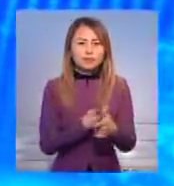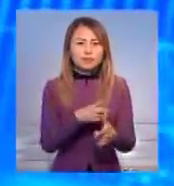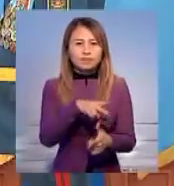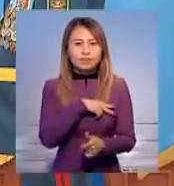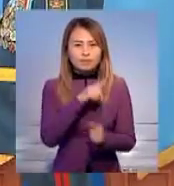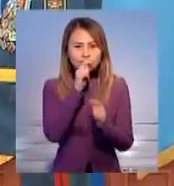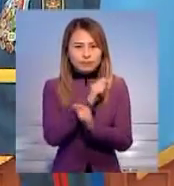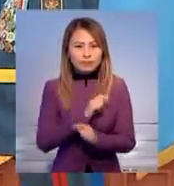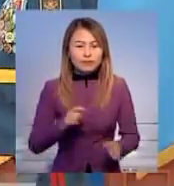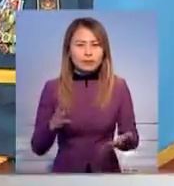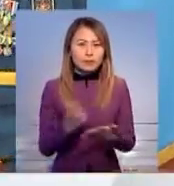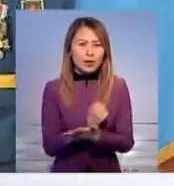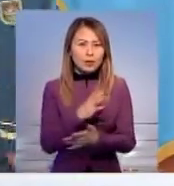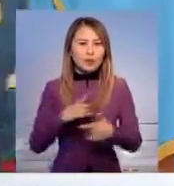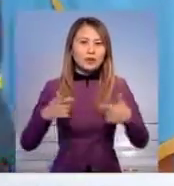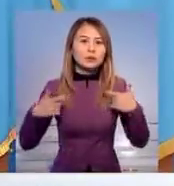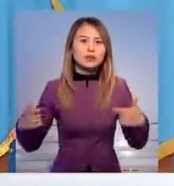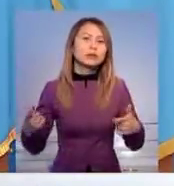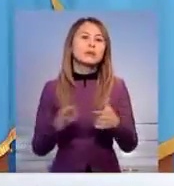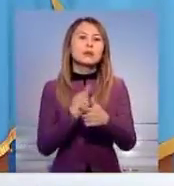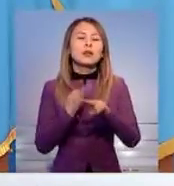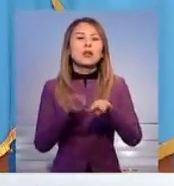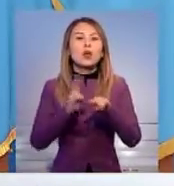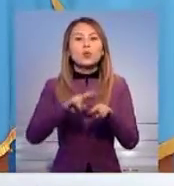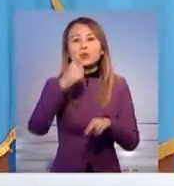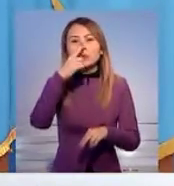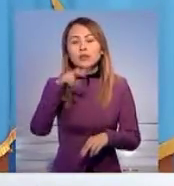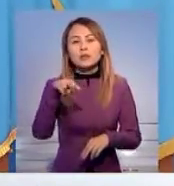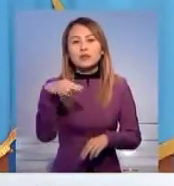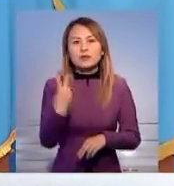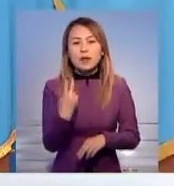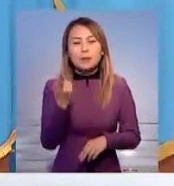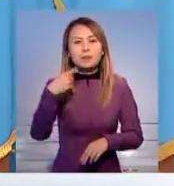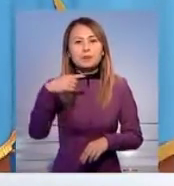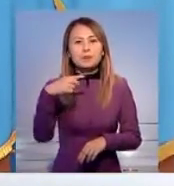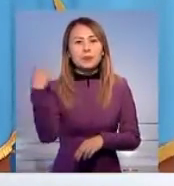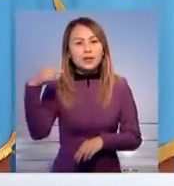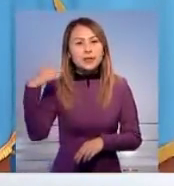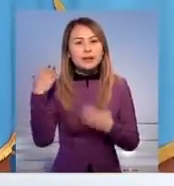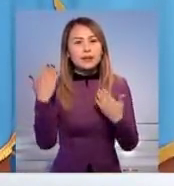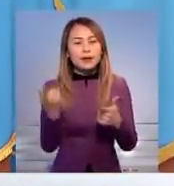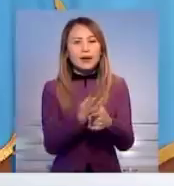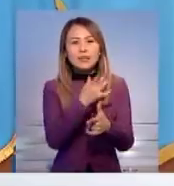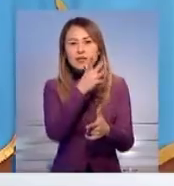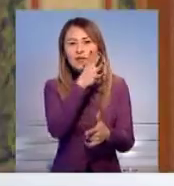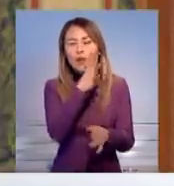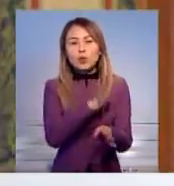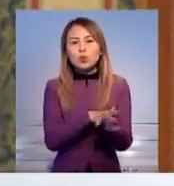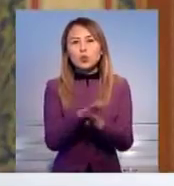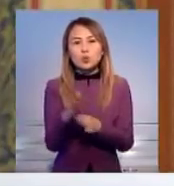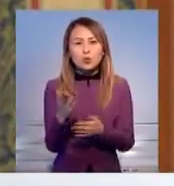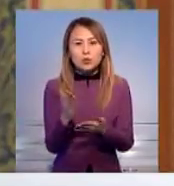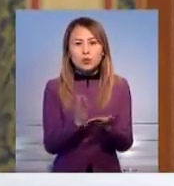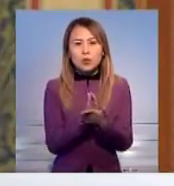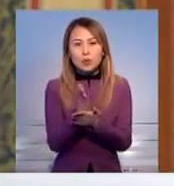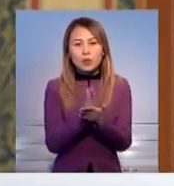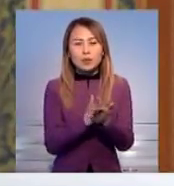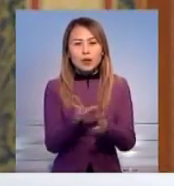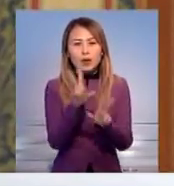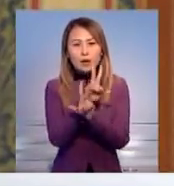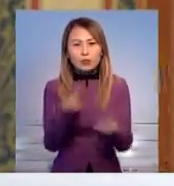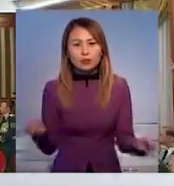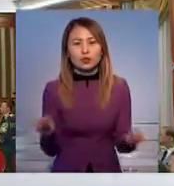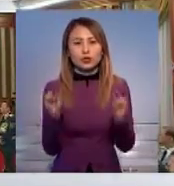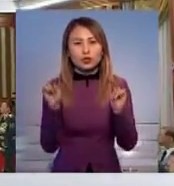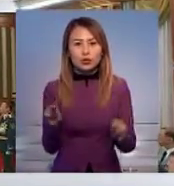мен сыныптық шендер табыстады. Генерал шенін алғандардың өзі 22. Президент еліміз ширек ғасырдан астам уақыт ішінде антқа берік,